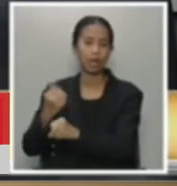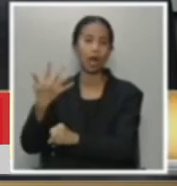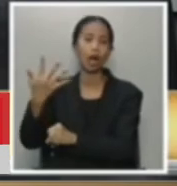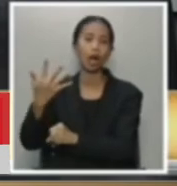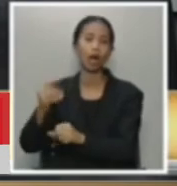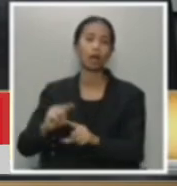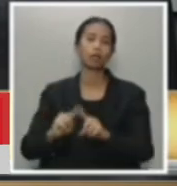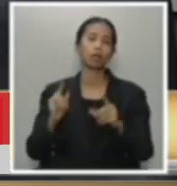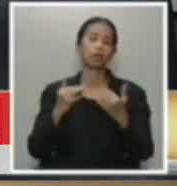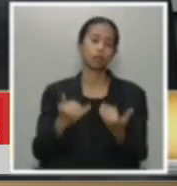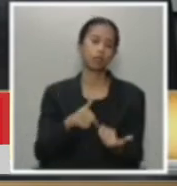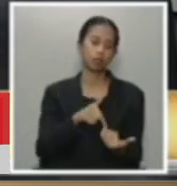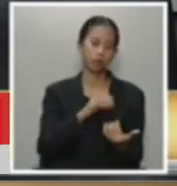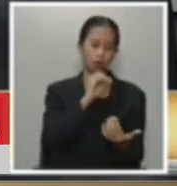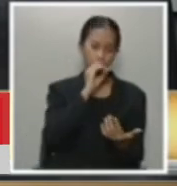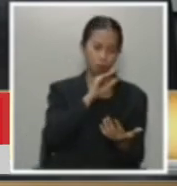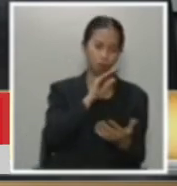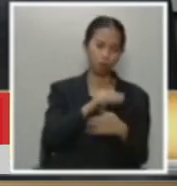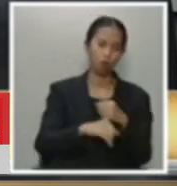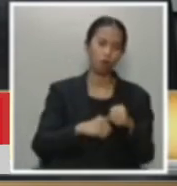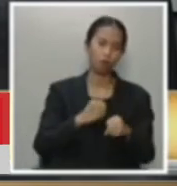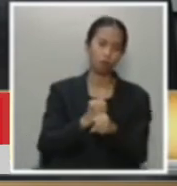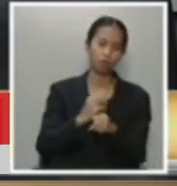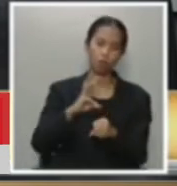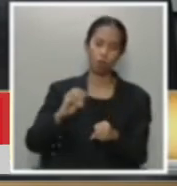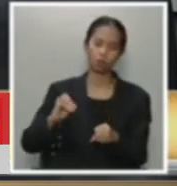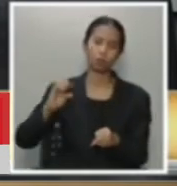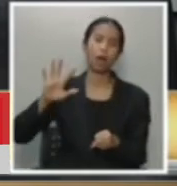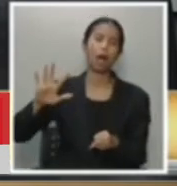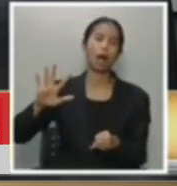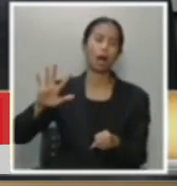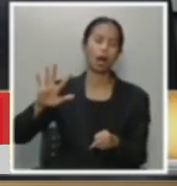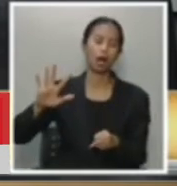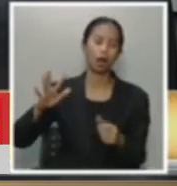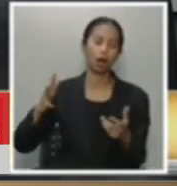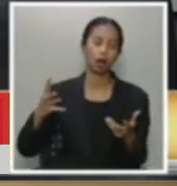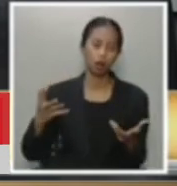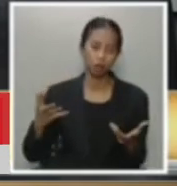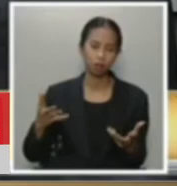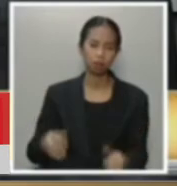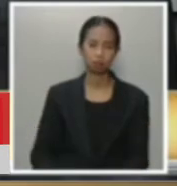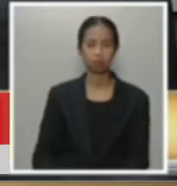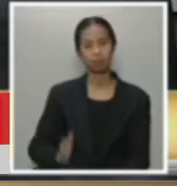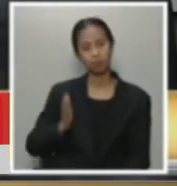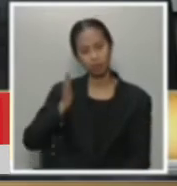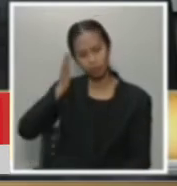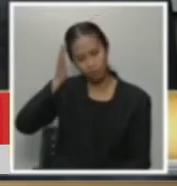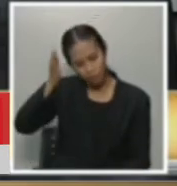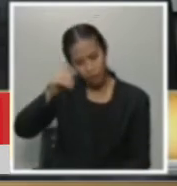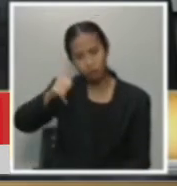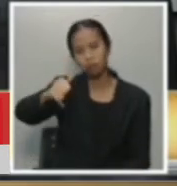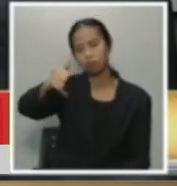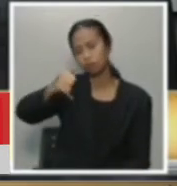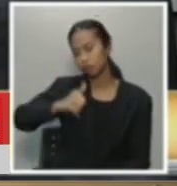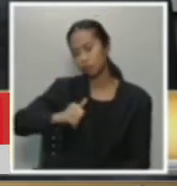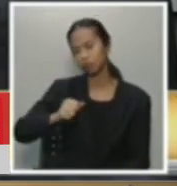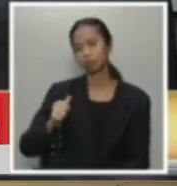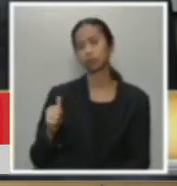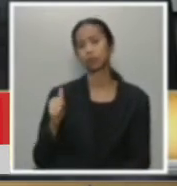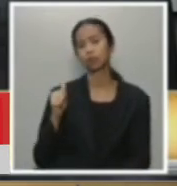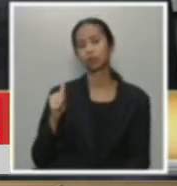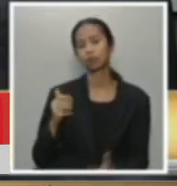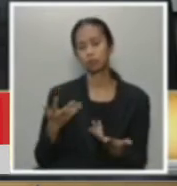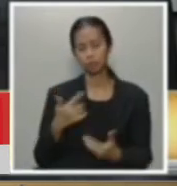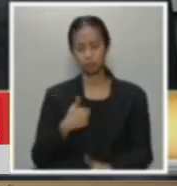ามันไปอยู่ในไตรมาสที่4ของปี65เกือบทั้งหมดเพราะนั้นก็ครั้งหน้าเนี่ยยังไงท่านก็เข้ามาอีกแล้วผมก็จ